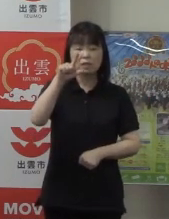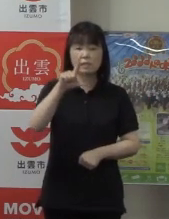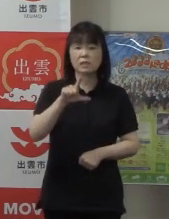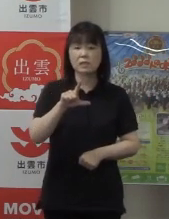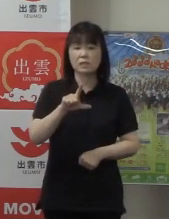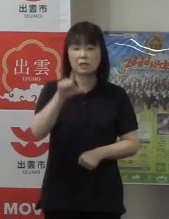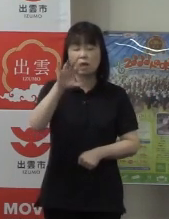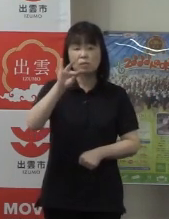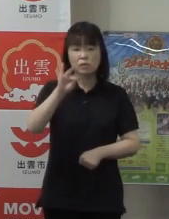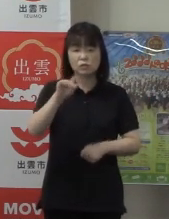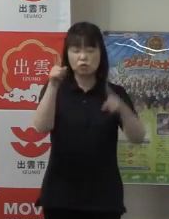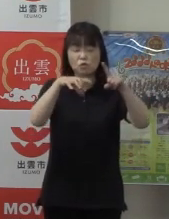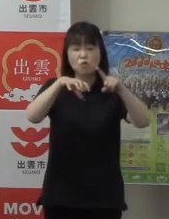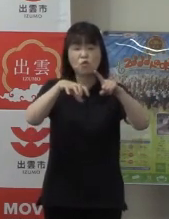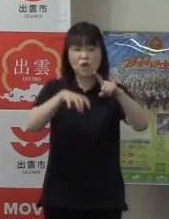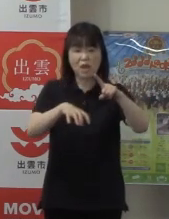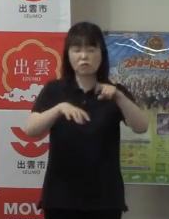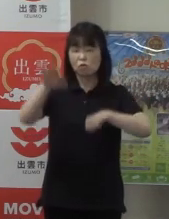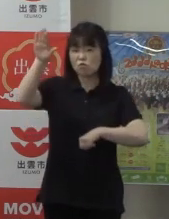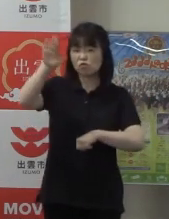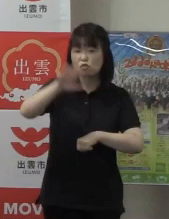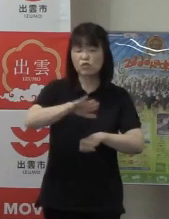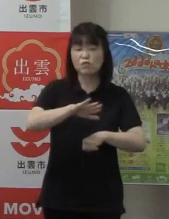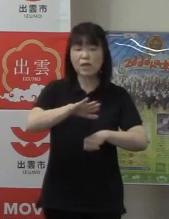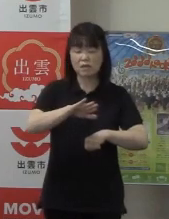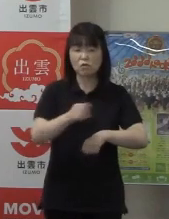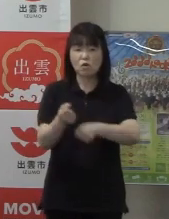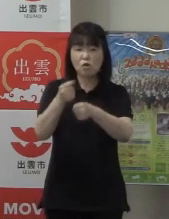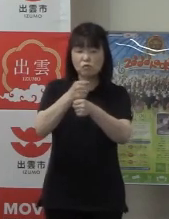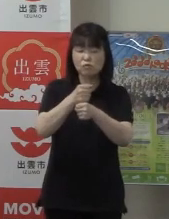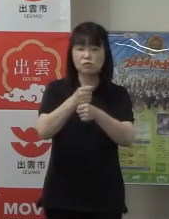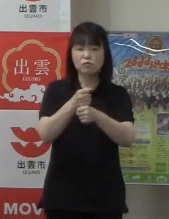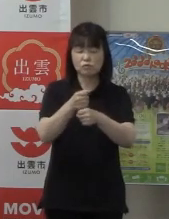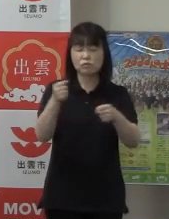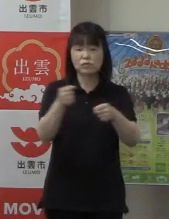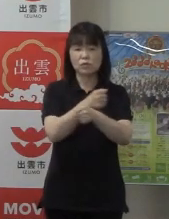に2700万円、計上をしております。